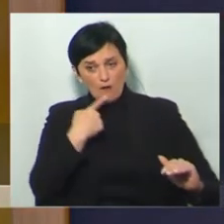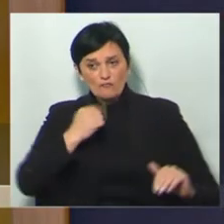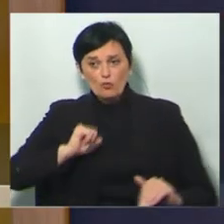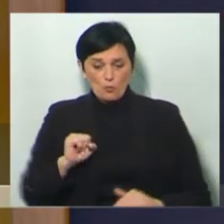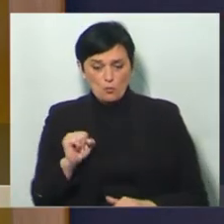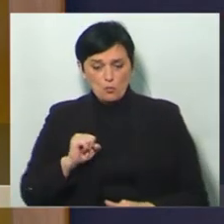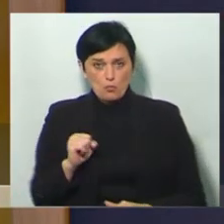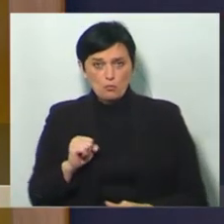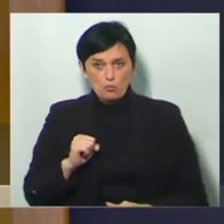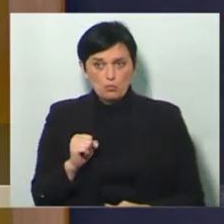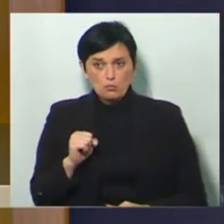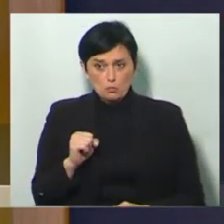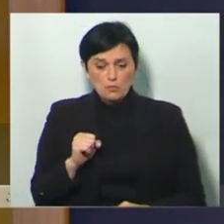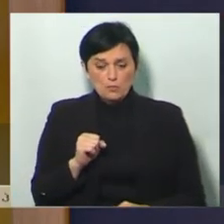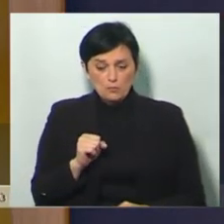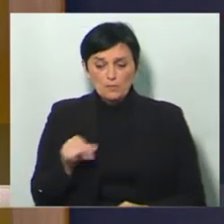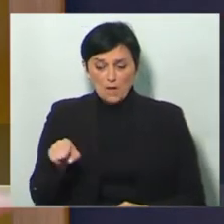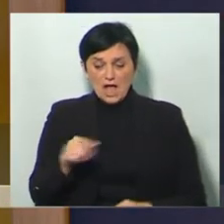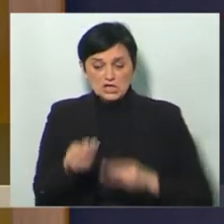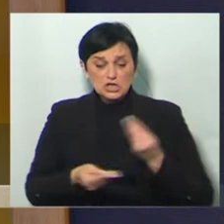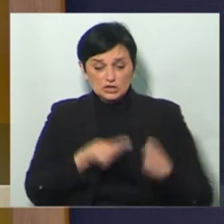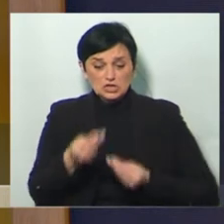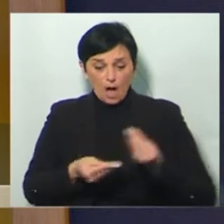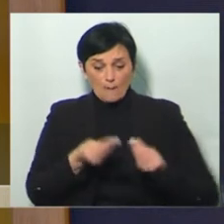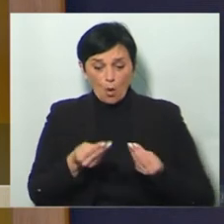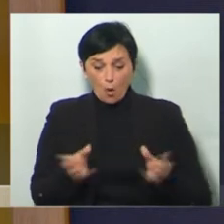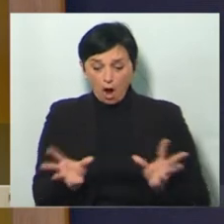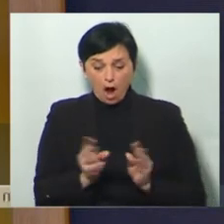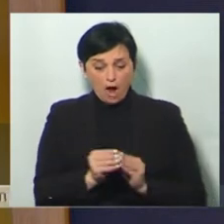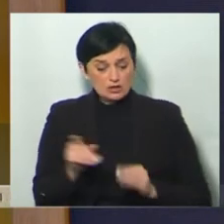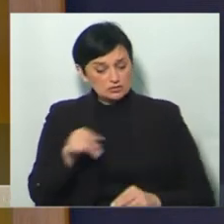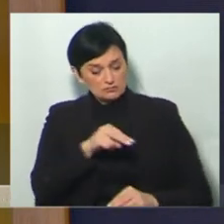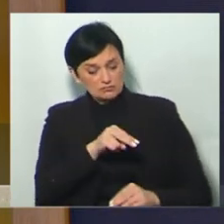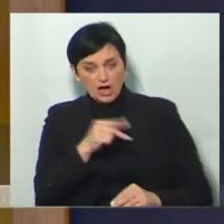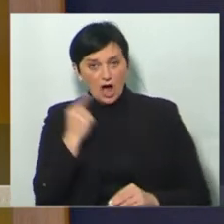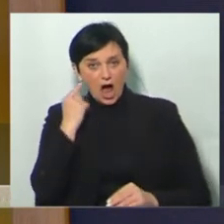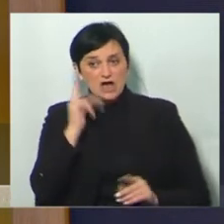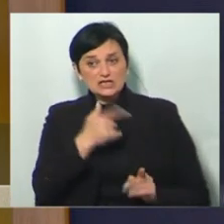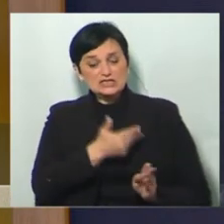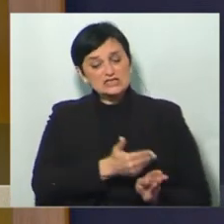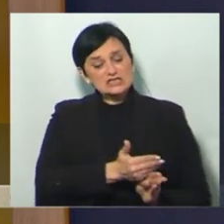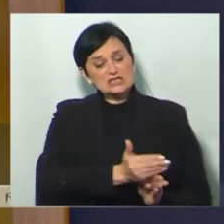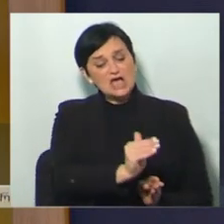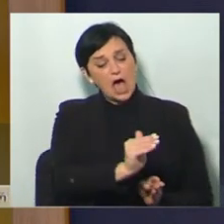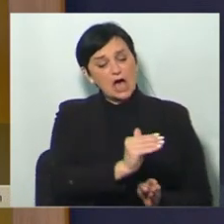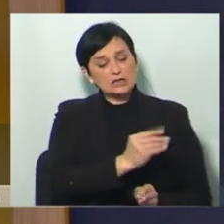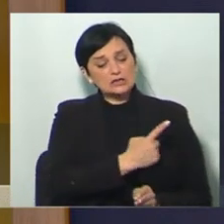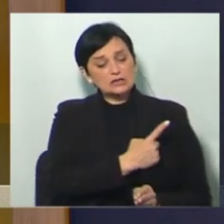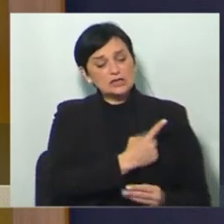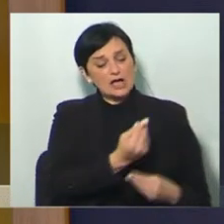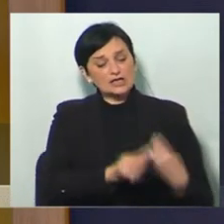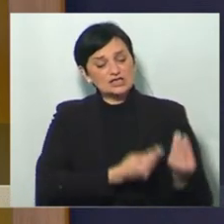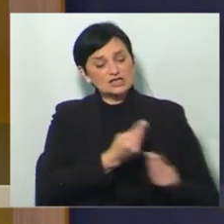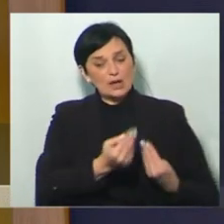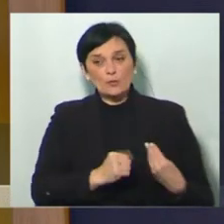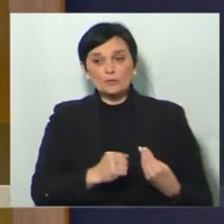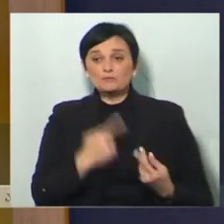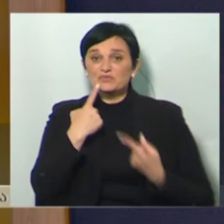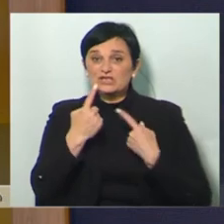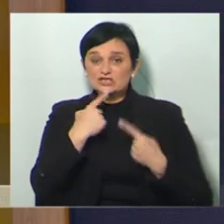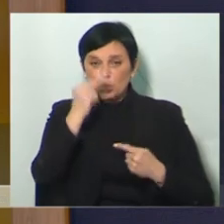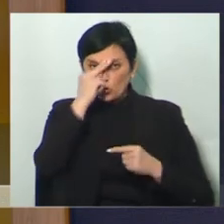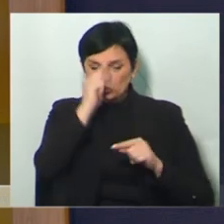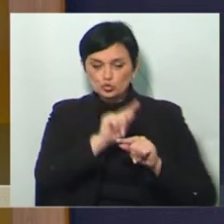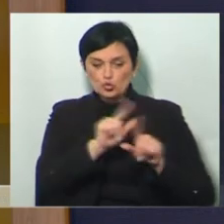მეგობრები თითქოს თამაშობენ ერთად და მისი არ ესმით და ამიტომ ის ცალკე თამაშობს. Ამაზე საუბრობს